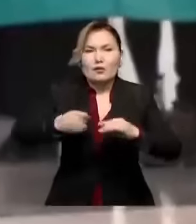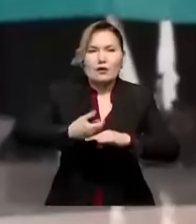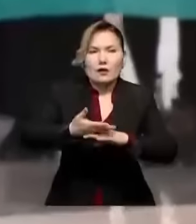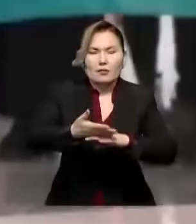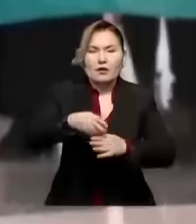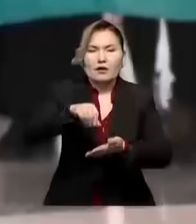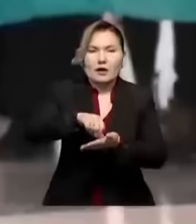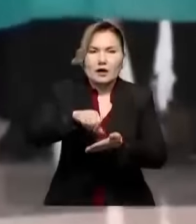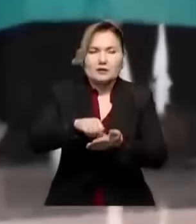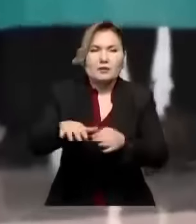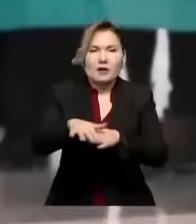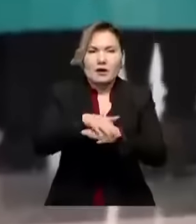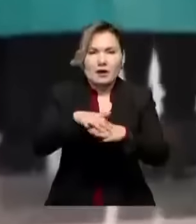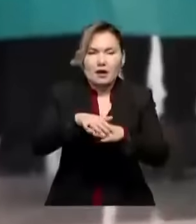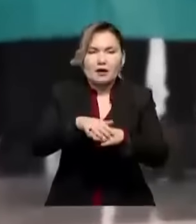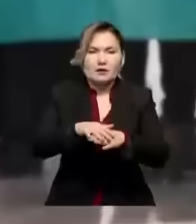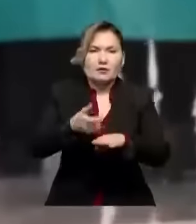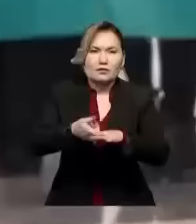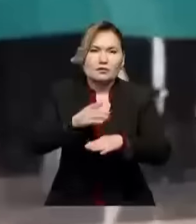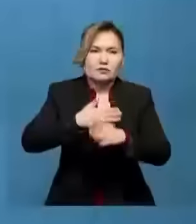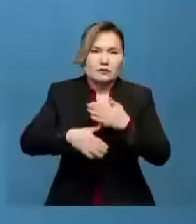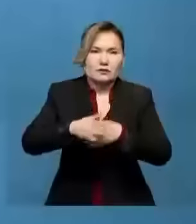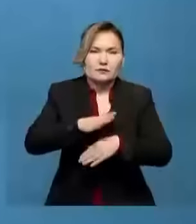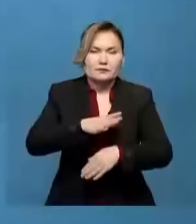Меруерт Қанағат, Анкарадан.